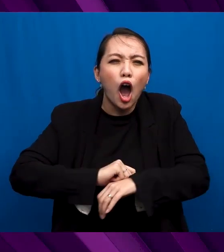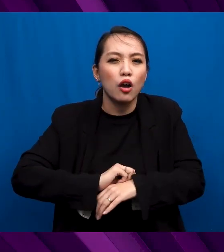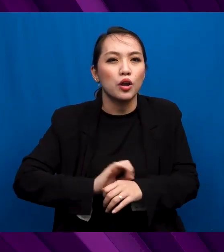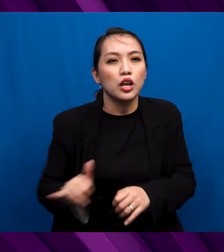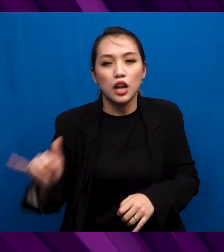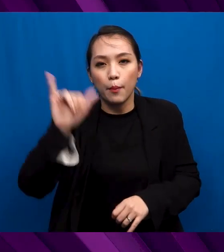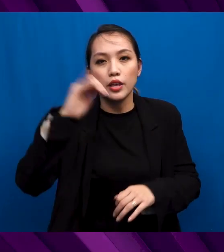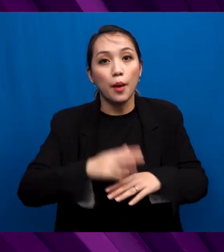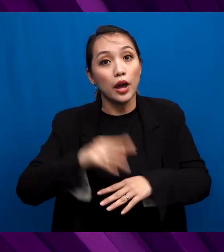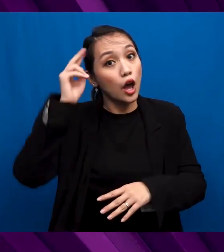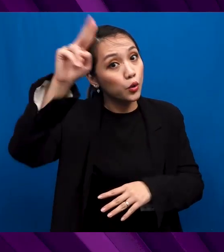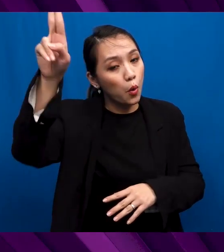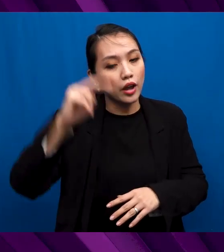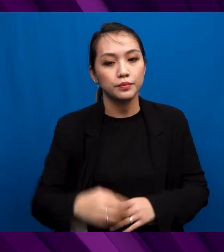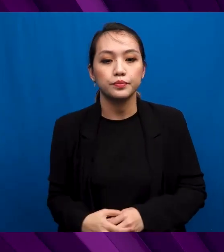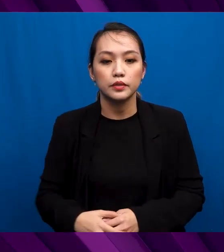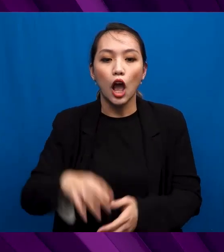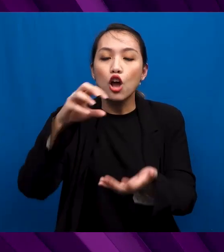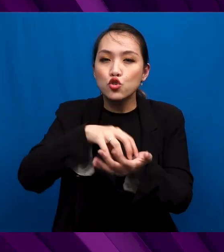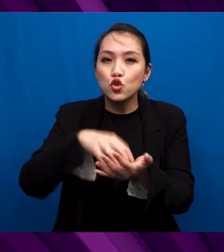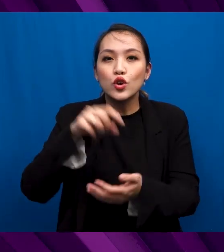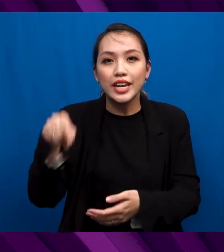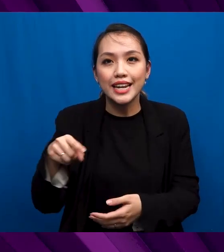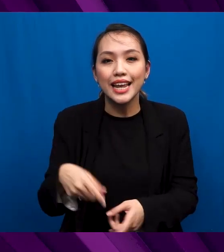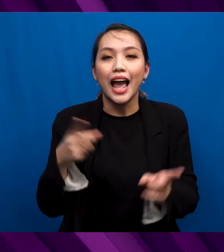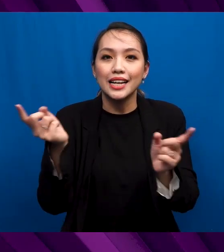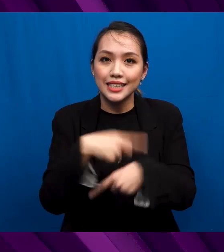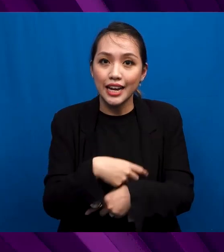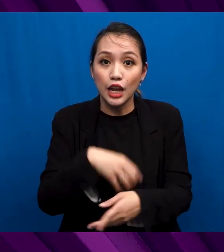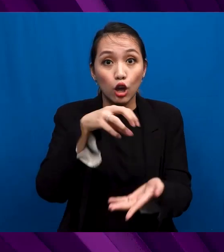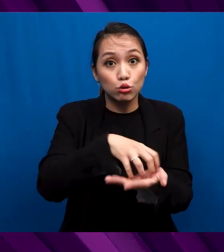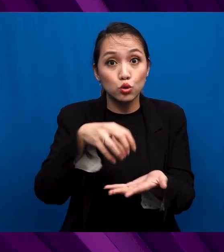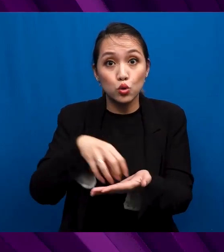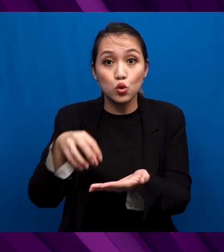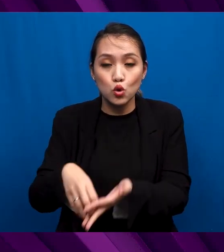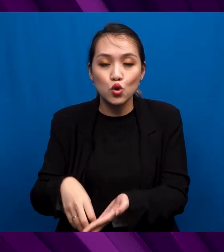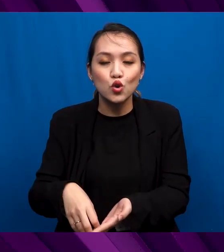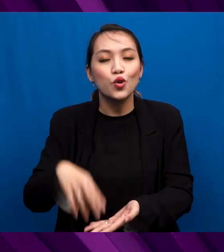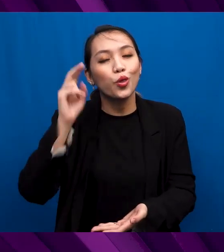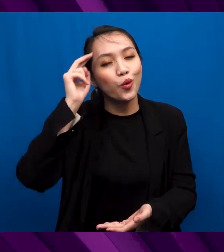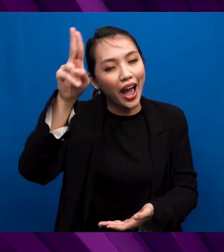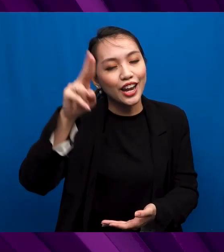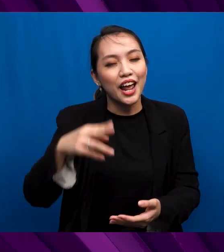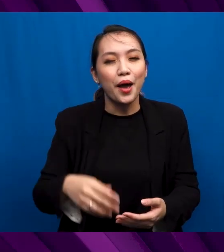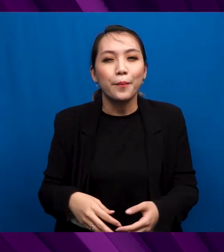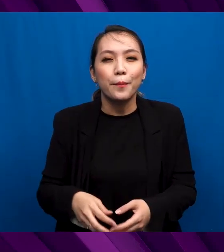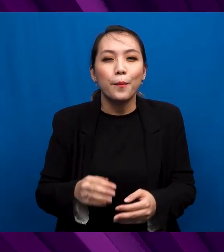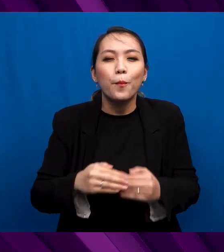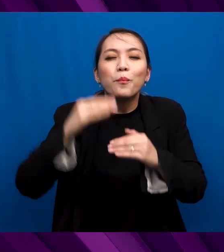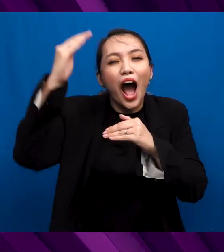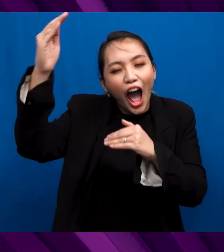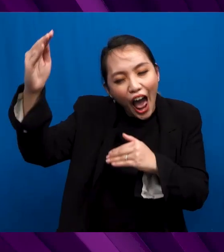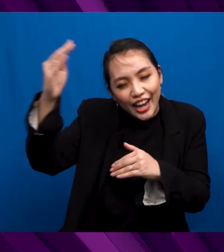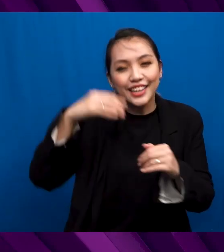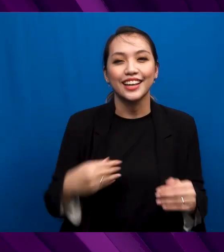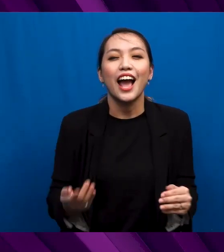memberkati suku ini menjadi suku kesayangan atau menjadi sukunya Allah. Orang lain punya tanah,